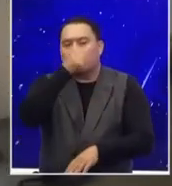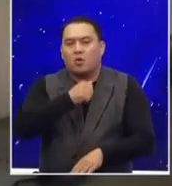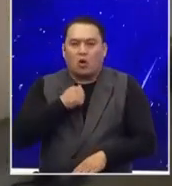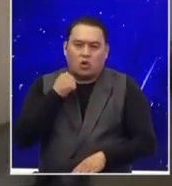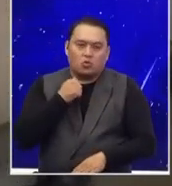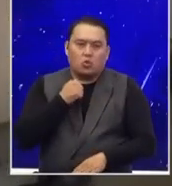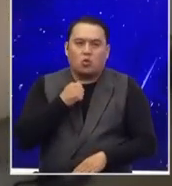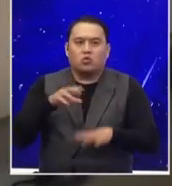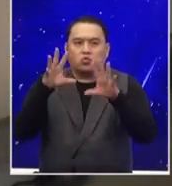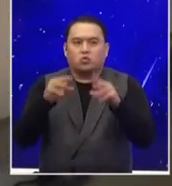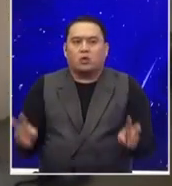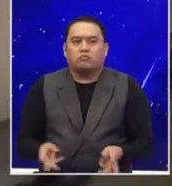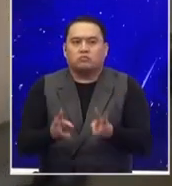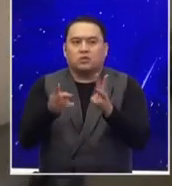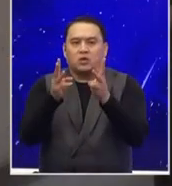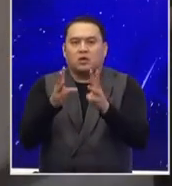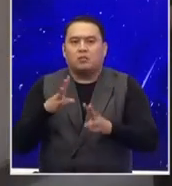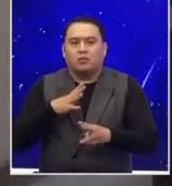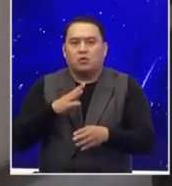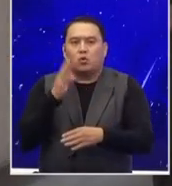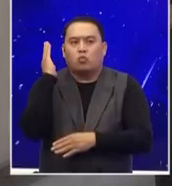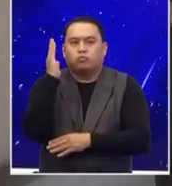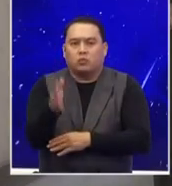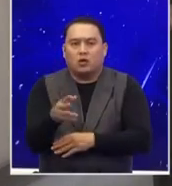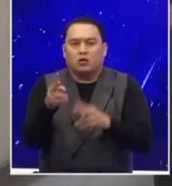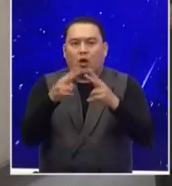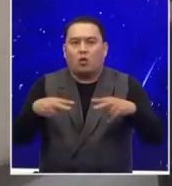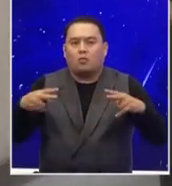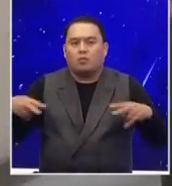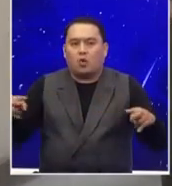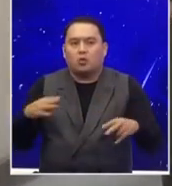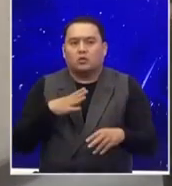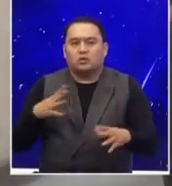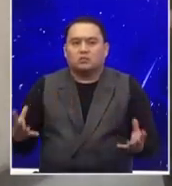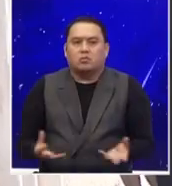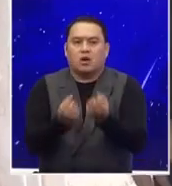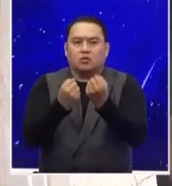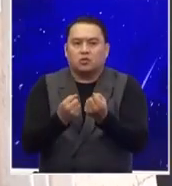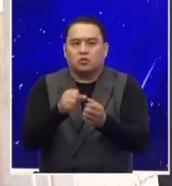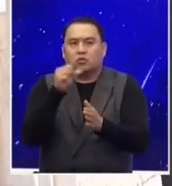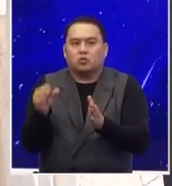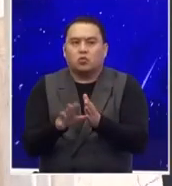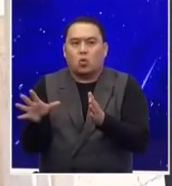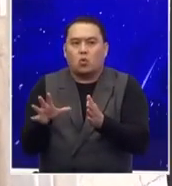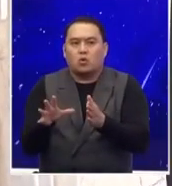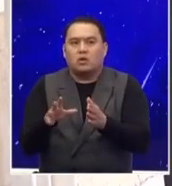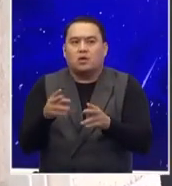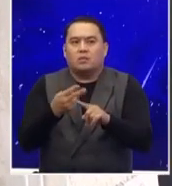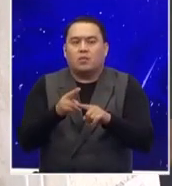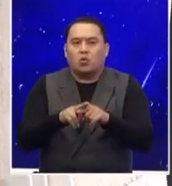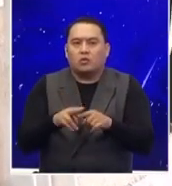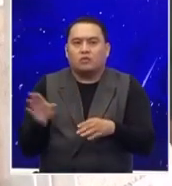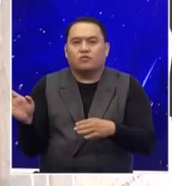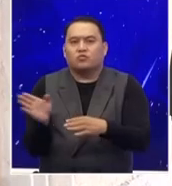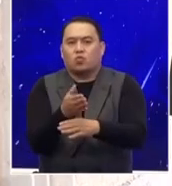Во время тушения пожара на новое строение упал высоковольтный провод. Айсажан, спасая коллег от удара током, отбросил искрящиеся провода в